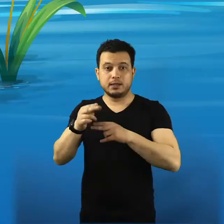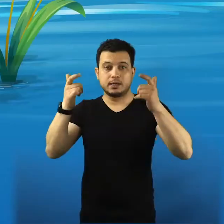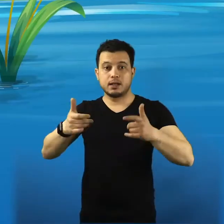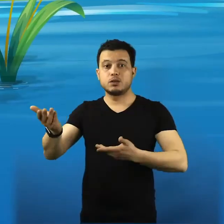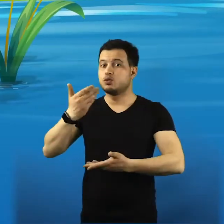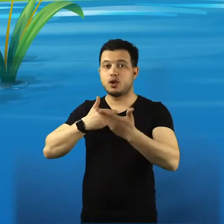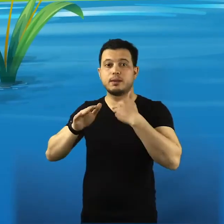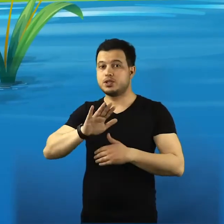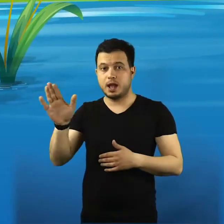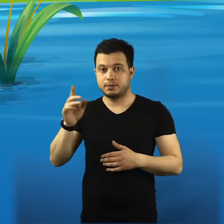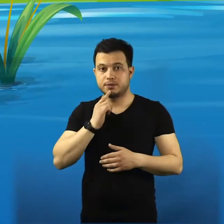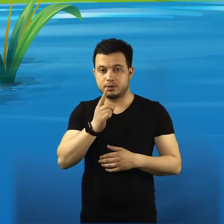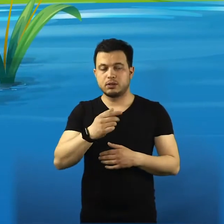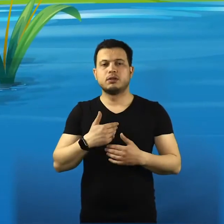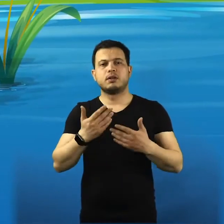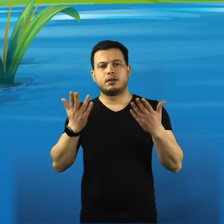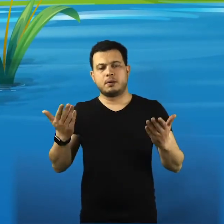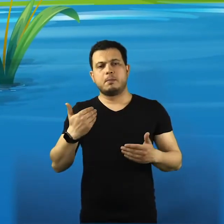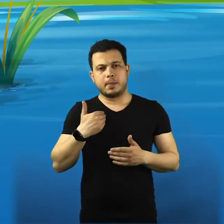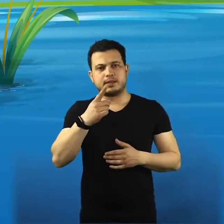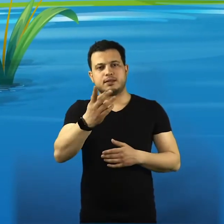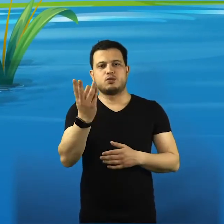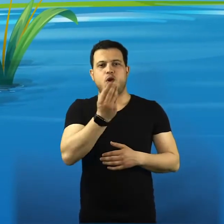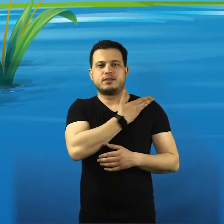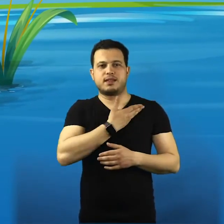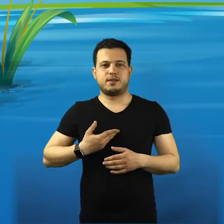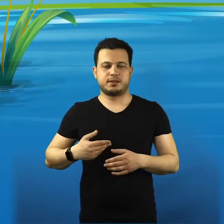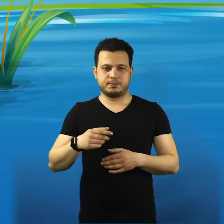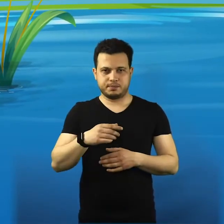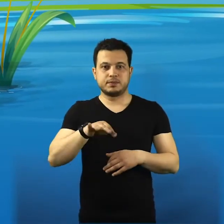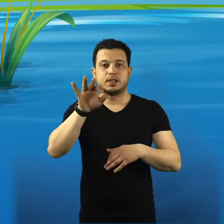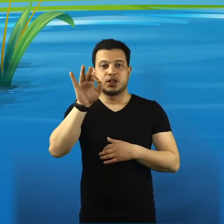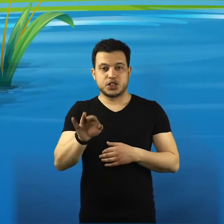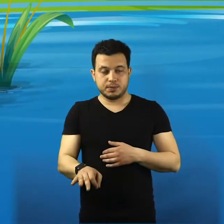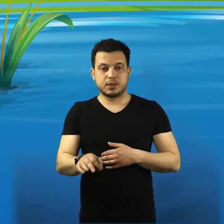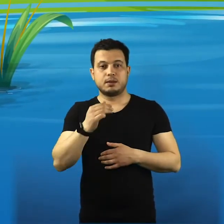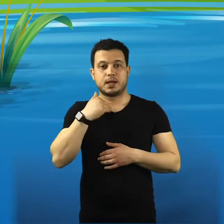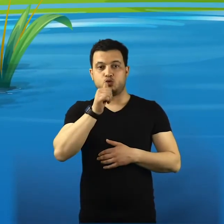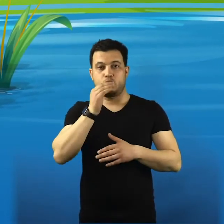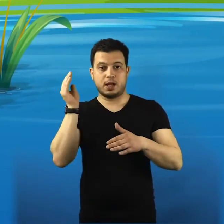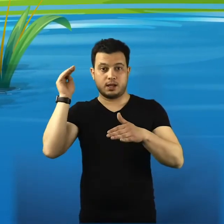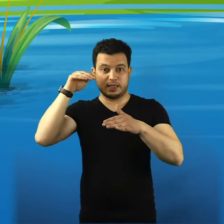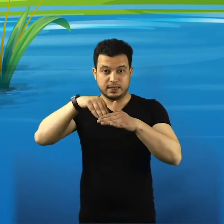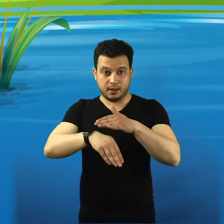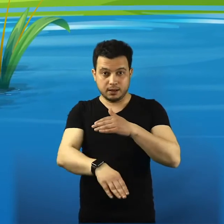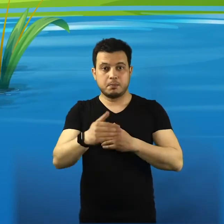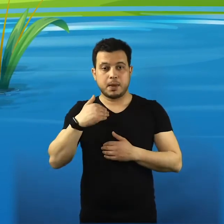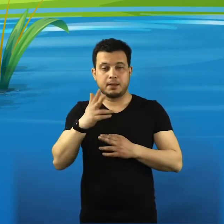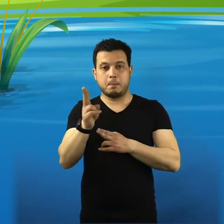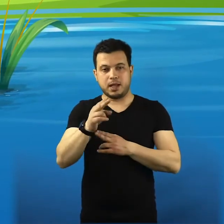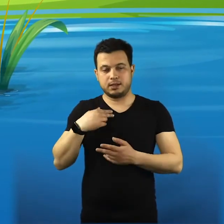Hiç olur mu? Hem ben sizi çok sevdim Şimdi suya dalıp Hemen onu çağırıyorum